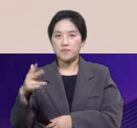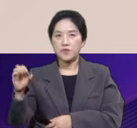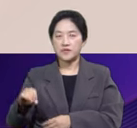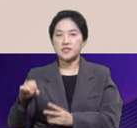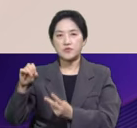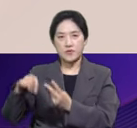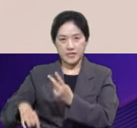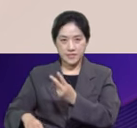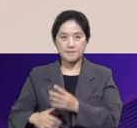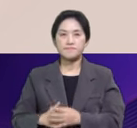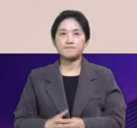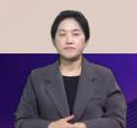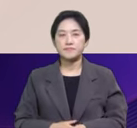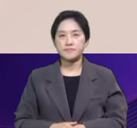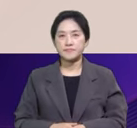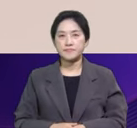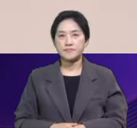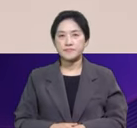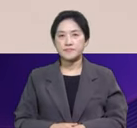47%로 현재 2위 달리고 있습니다.